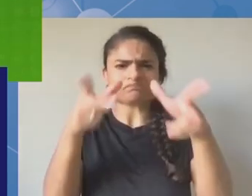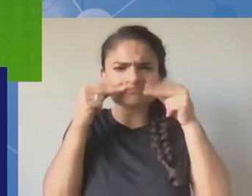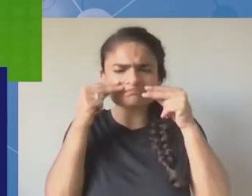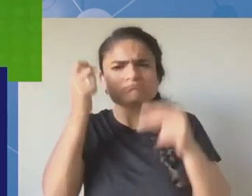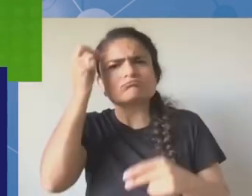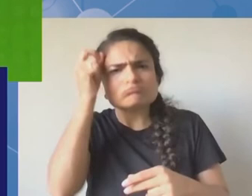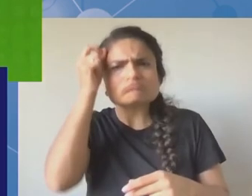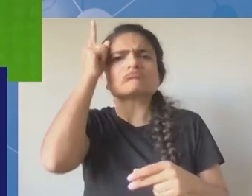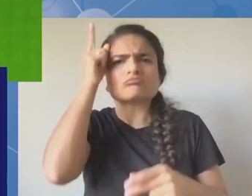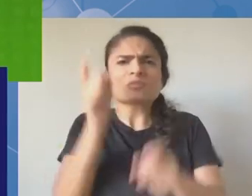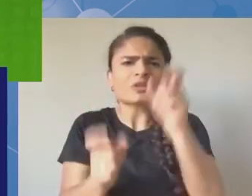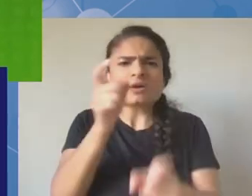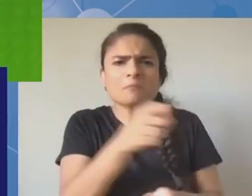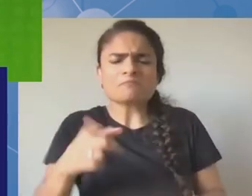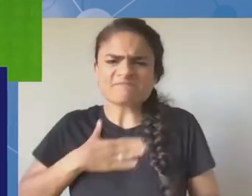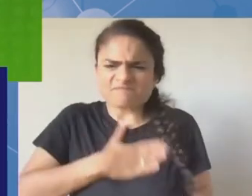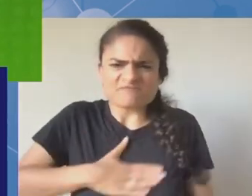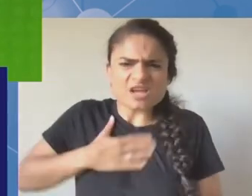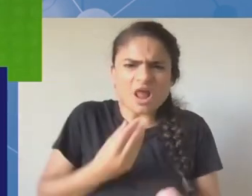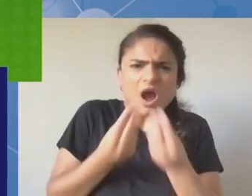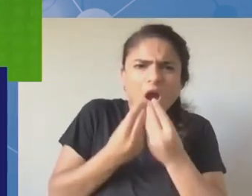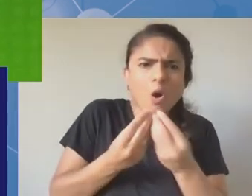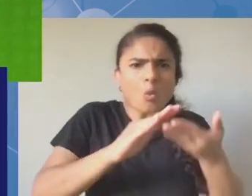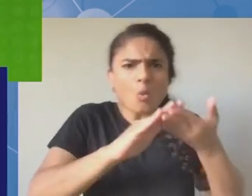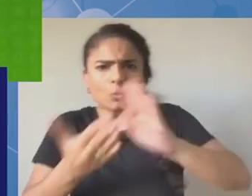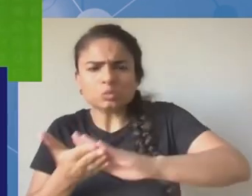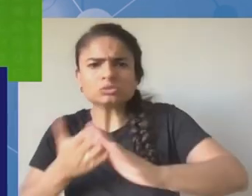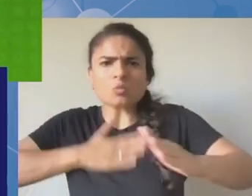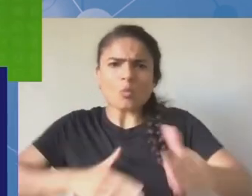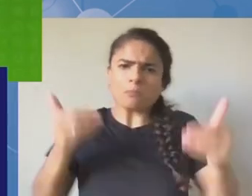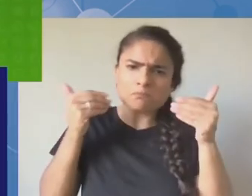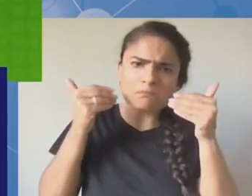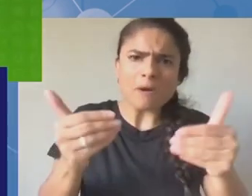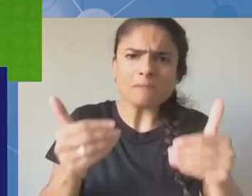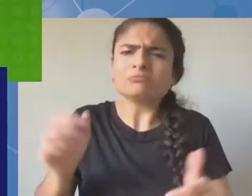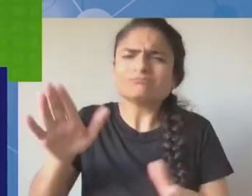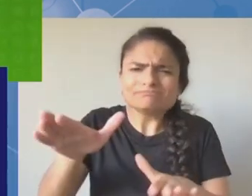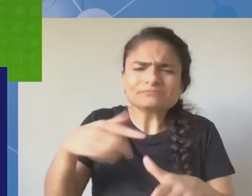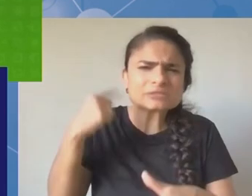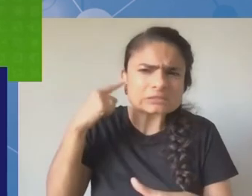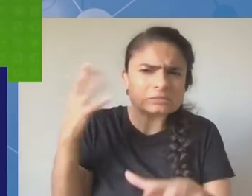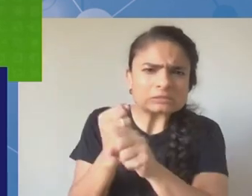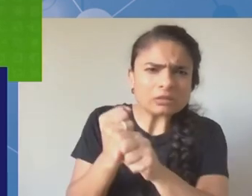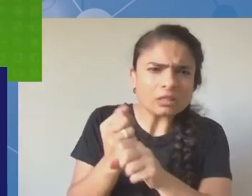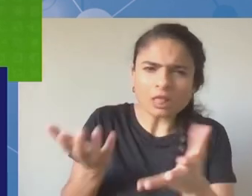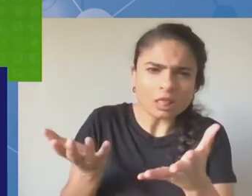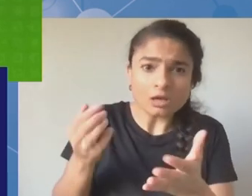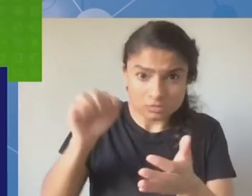اعذرنا يا بول، هل تستطيع أن تعيد الكلام؟ نعم، الآن نسمعك